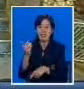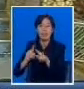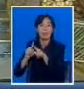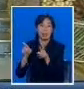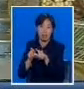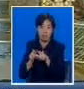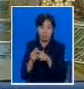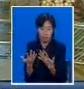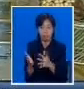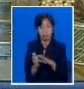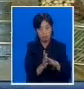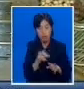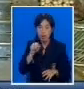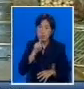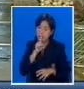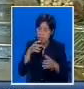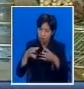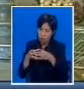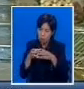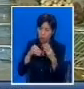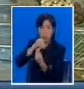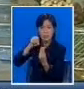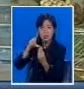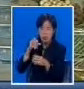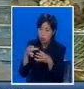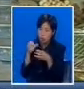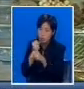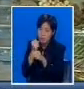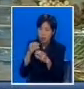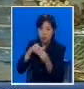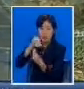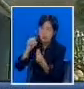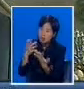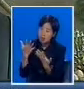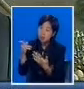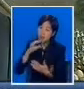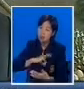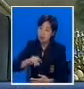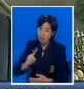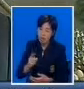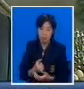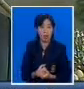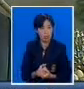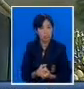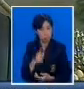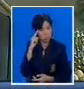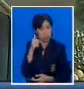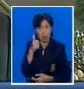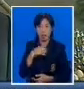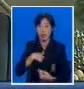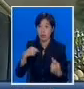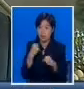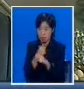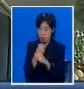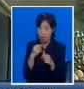เศรษฐกิจ ครับ ท่านนายกคือรู้สึกยังไงครับ ผมคิดว่าการทำงานเป็นหมู่คณะนะครับแล้วก็เป็นงานในภา